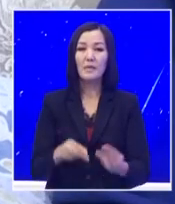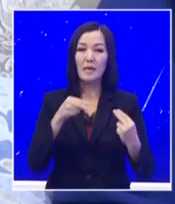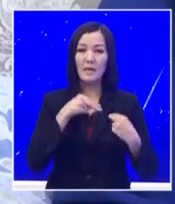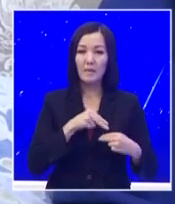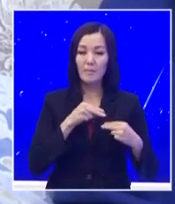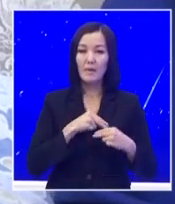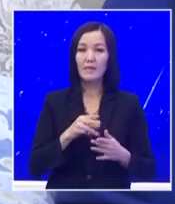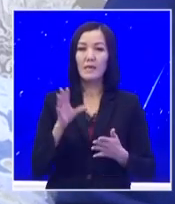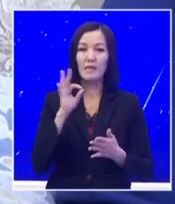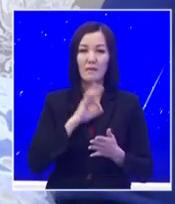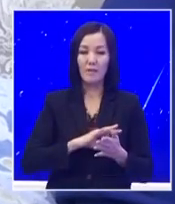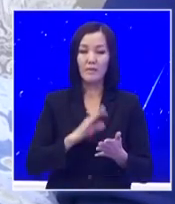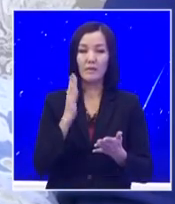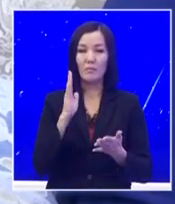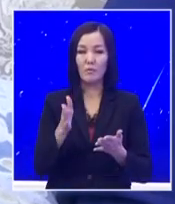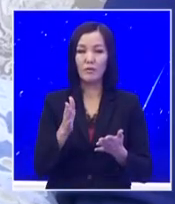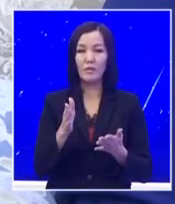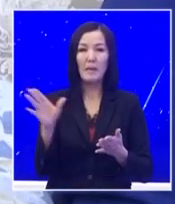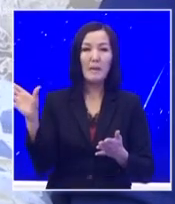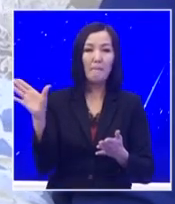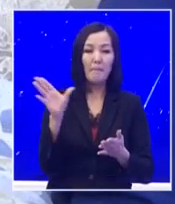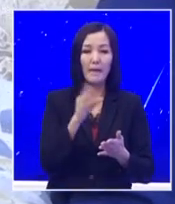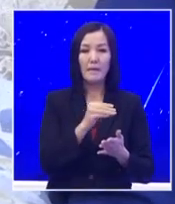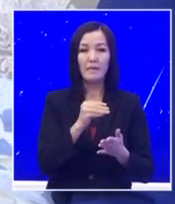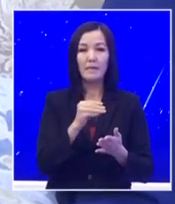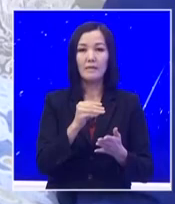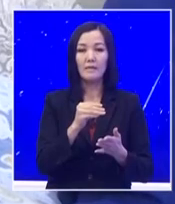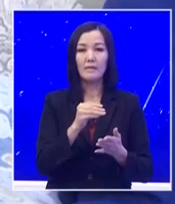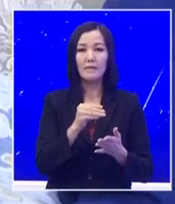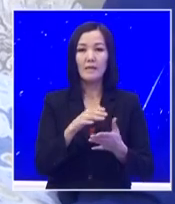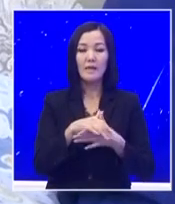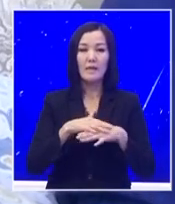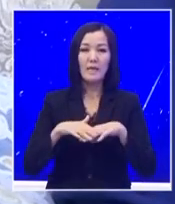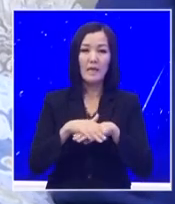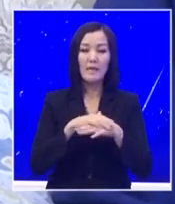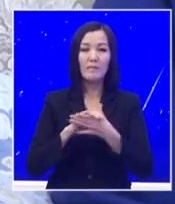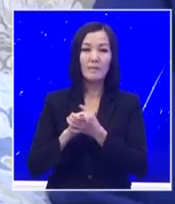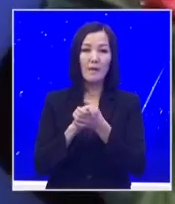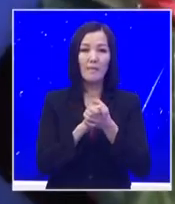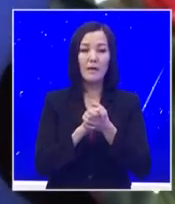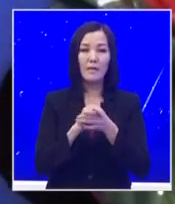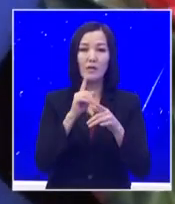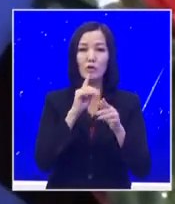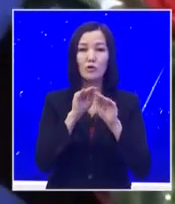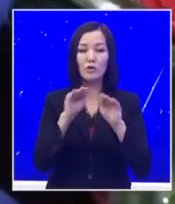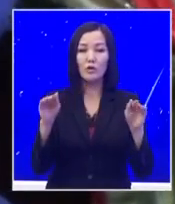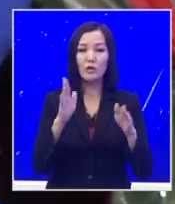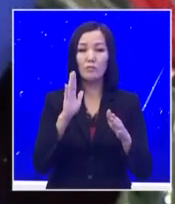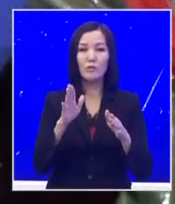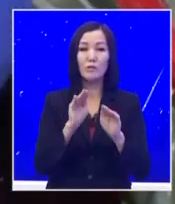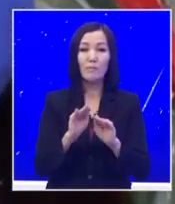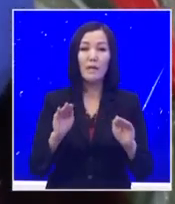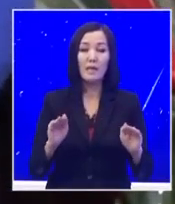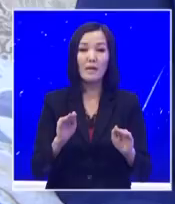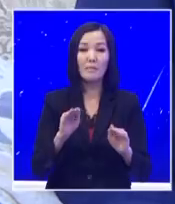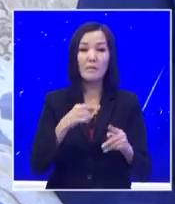Еңбектерің жемісті болсын, бәрінен де ел аман жұртын шолсын. Балаларымыз аман